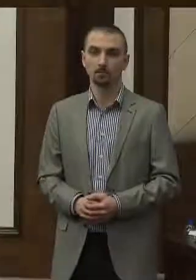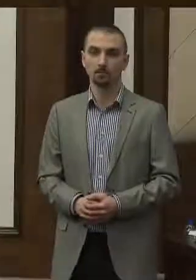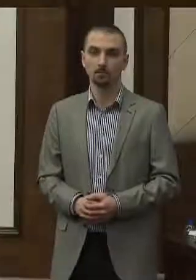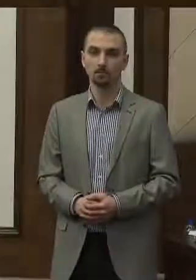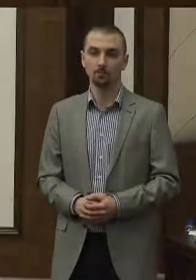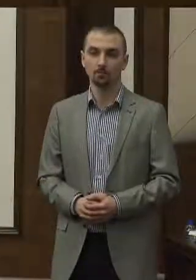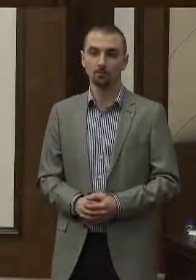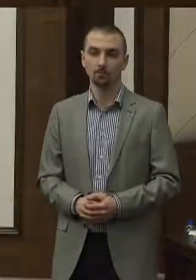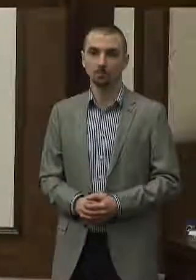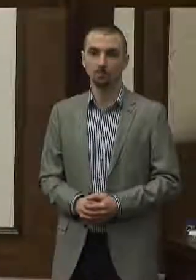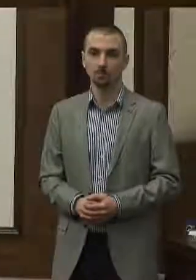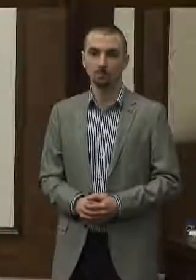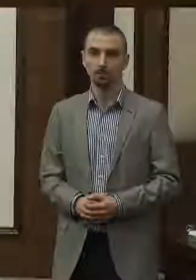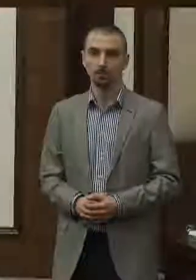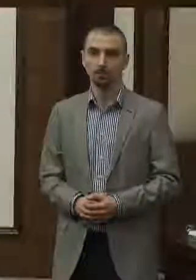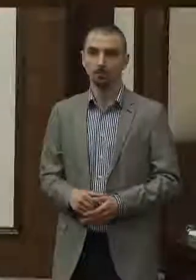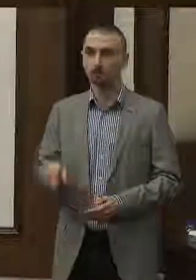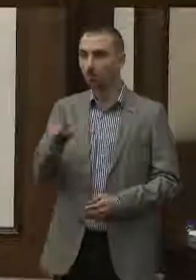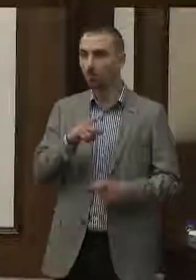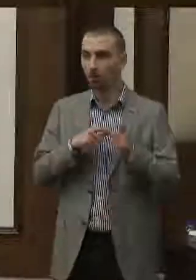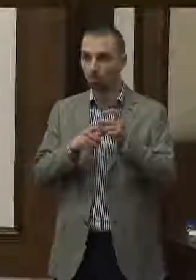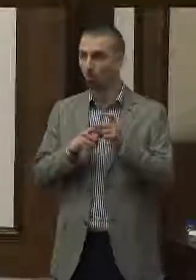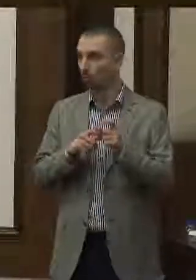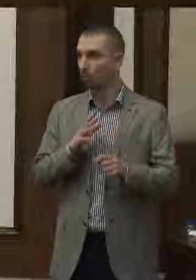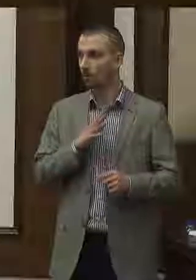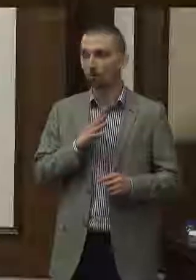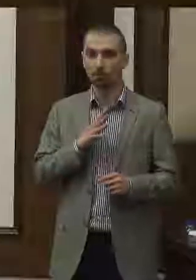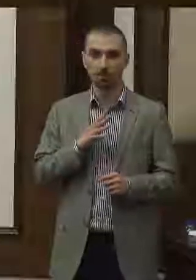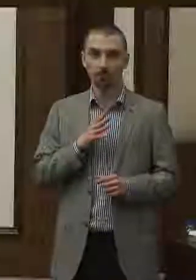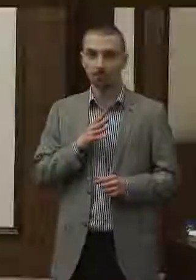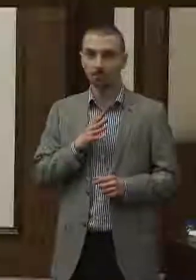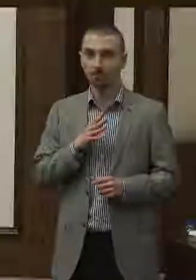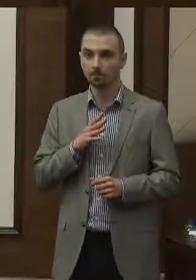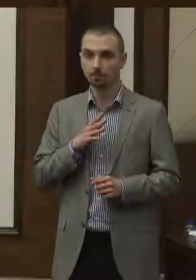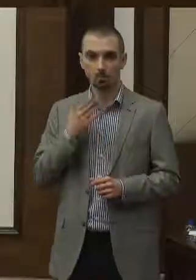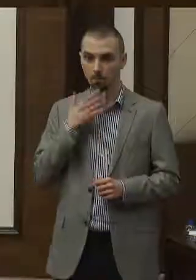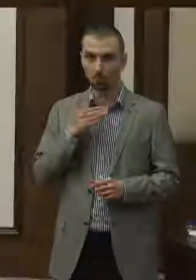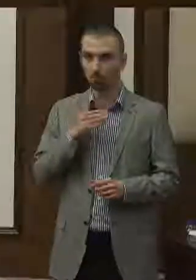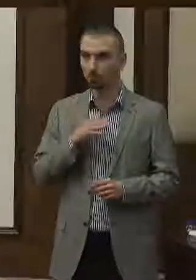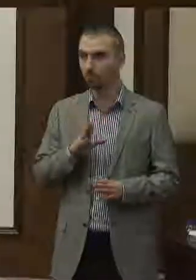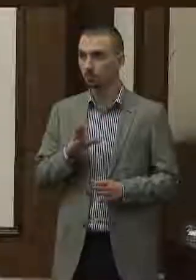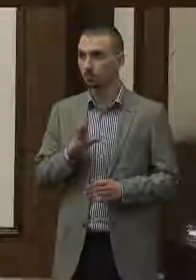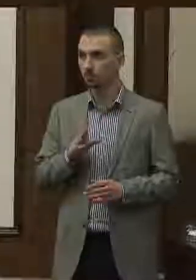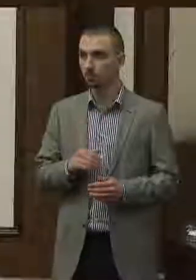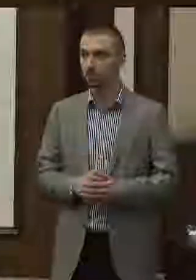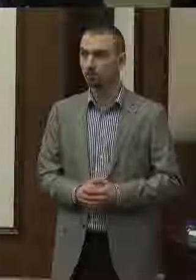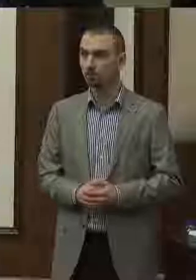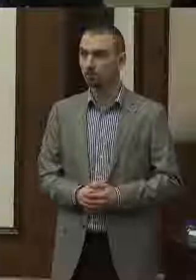sizin sıralamanız var mı? Herhangi bir sıralama yok değil mi? Kimi çağırayım?